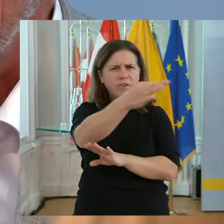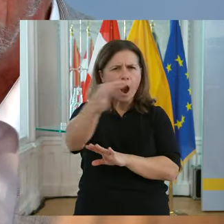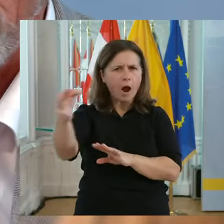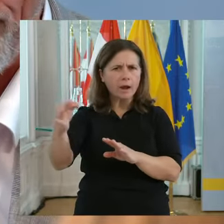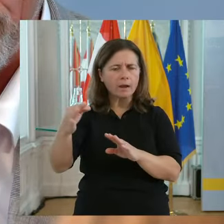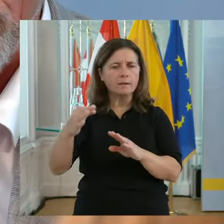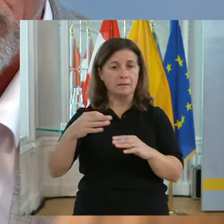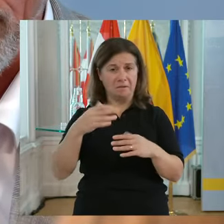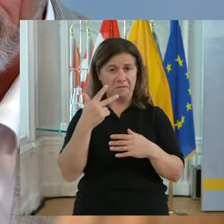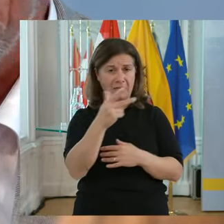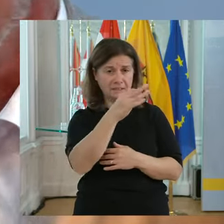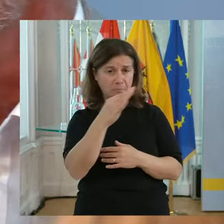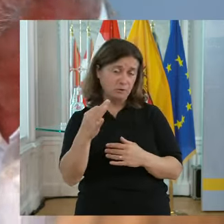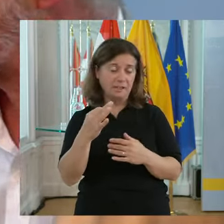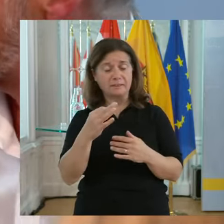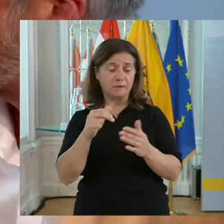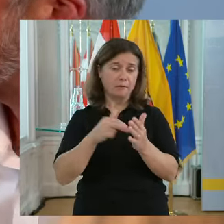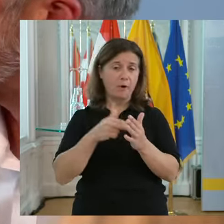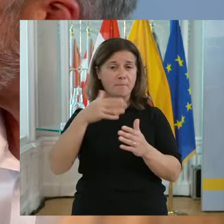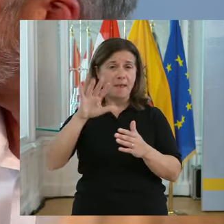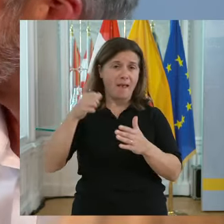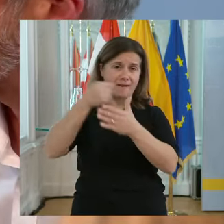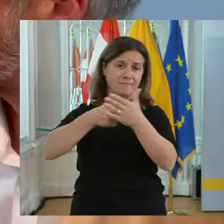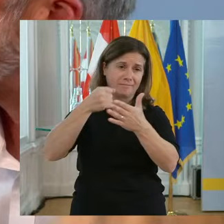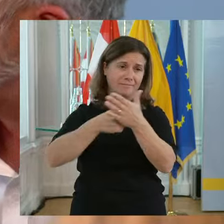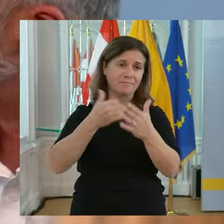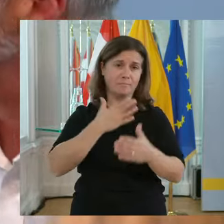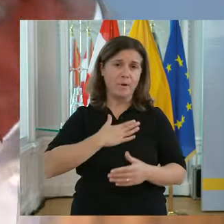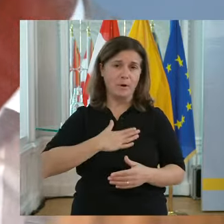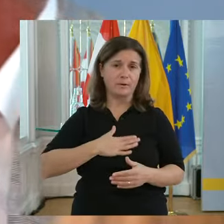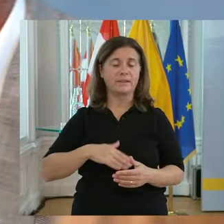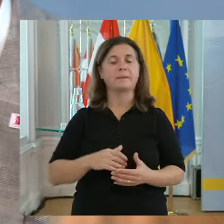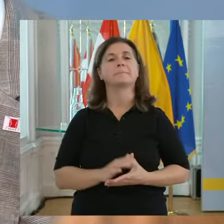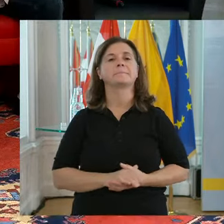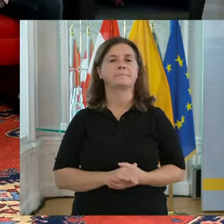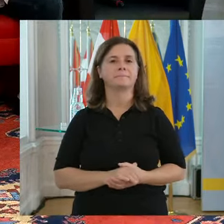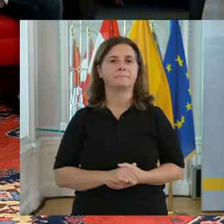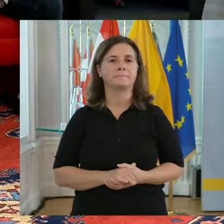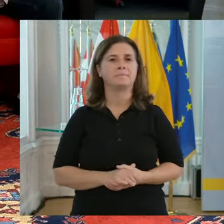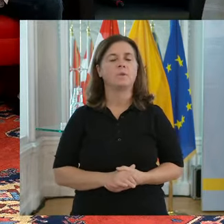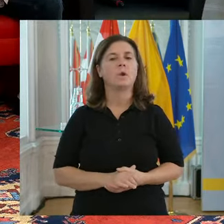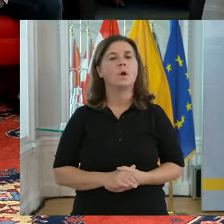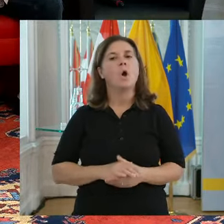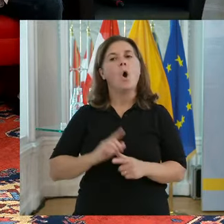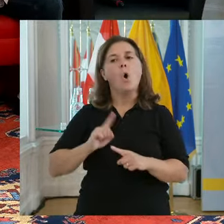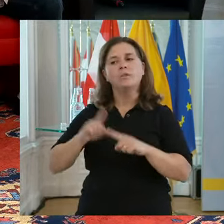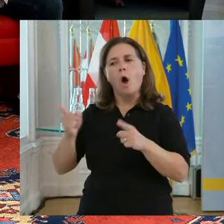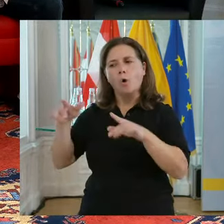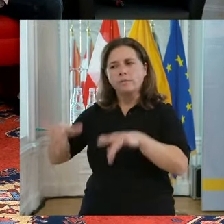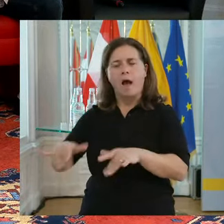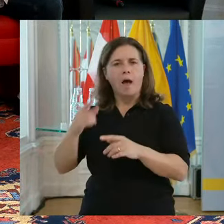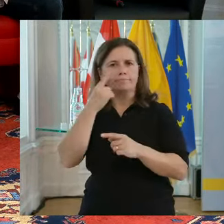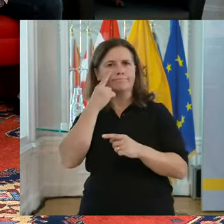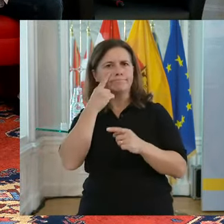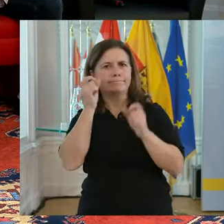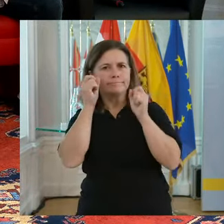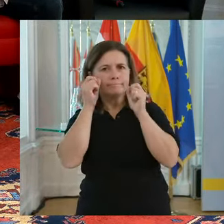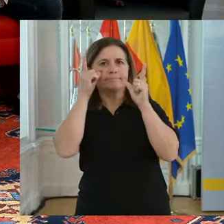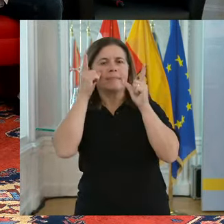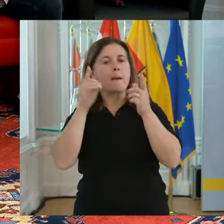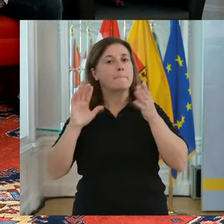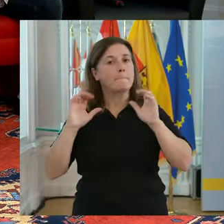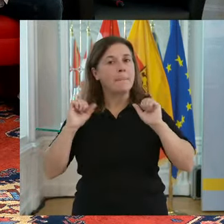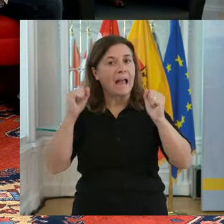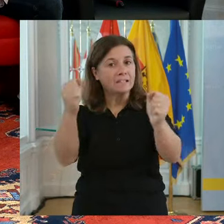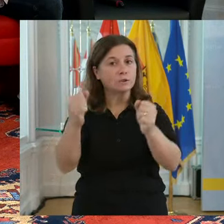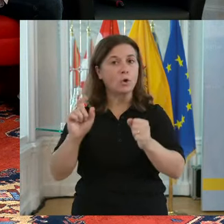ist natürlich noch absolut gegeben. Und daran werden wir uns auch orientieren. Und auch da merkt man die Begeisterung, denn das Stichwort Luft nach oben, das steht bei